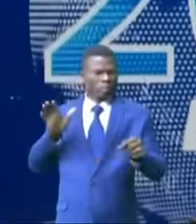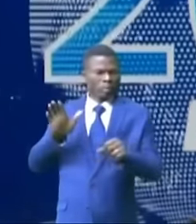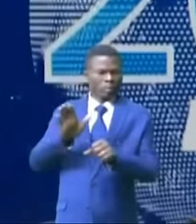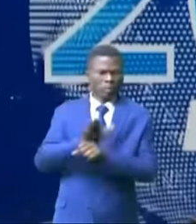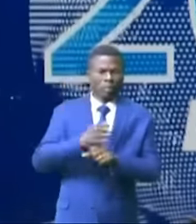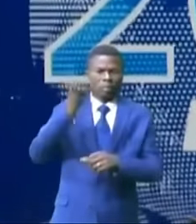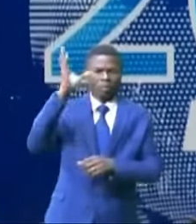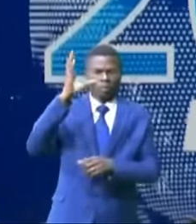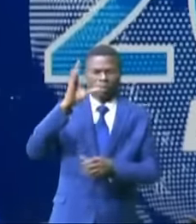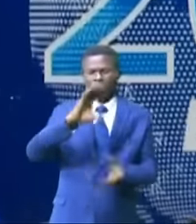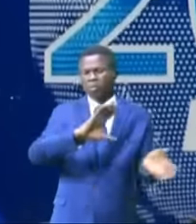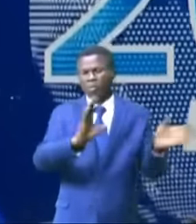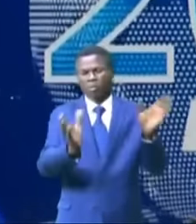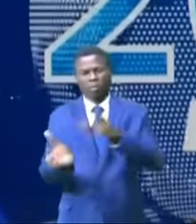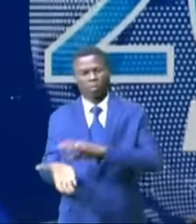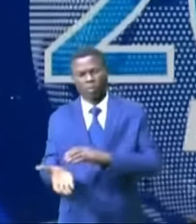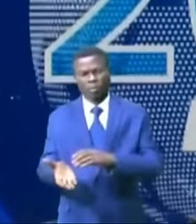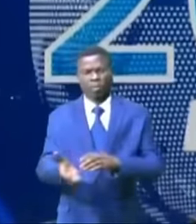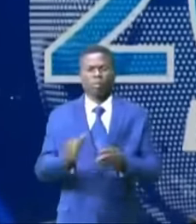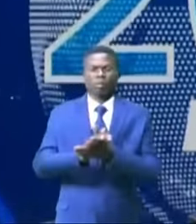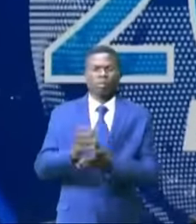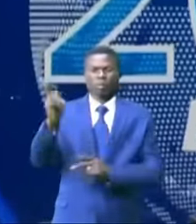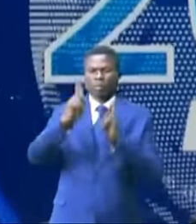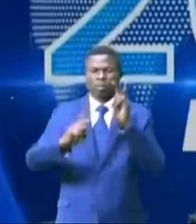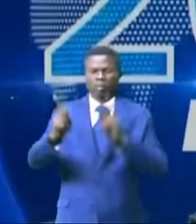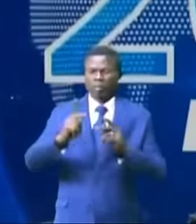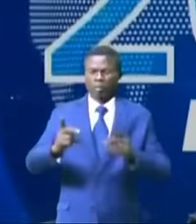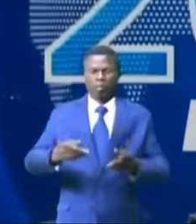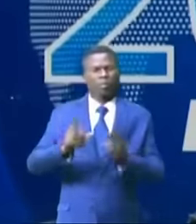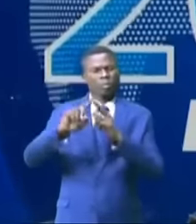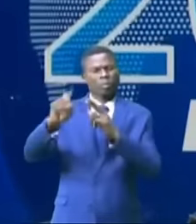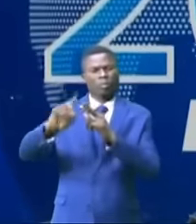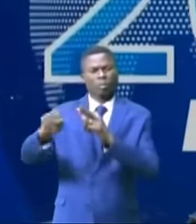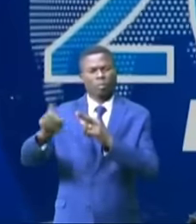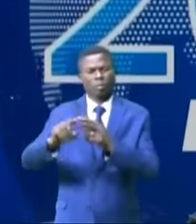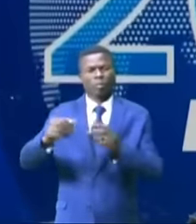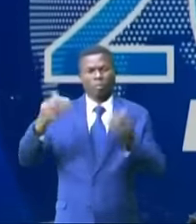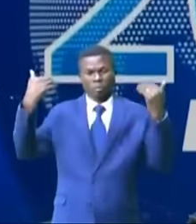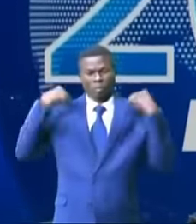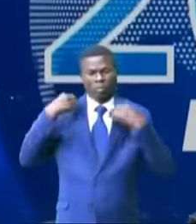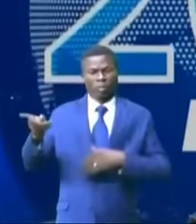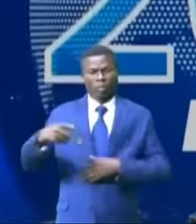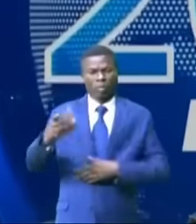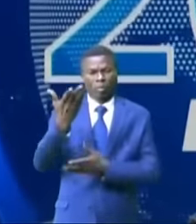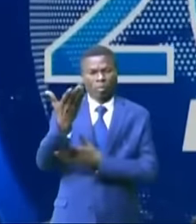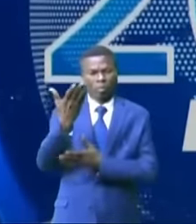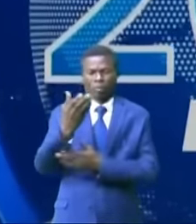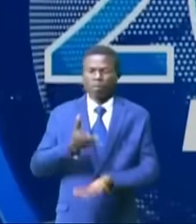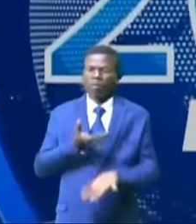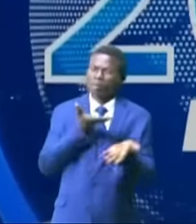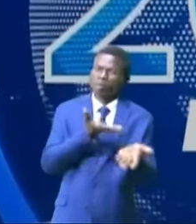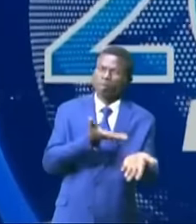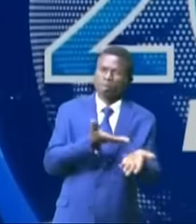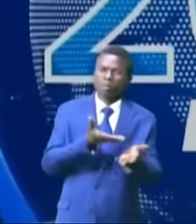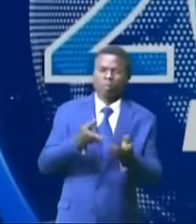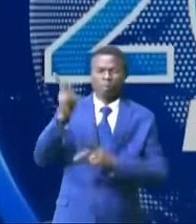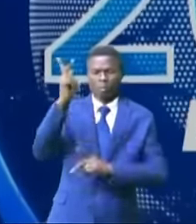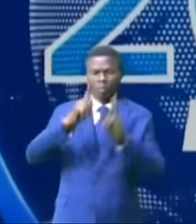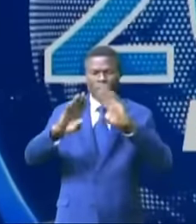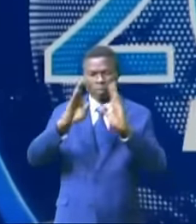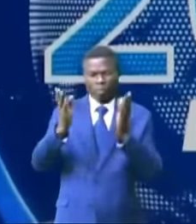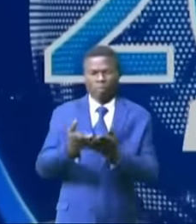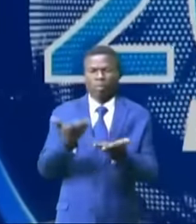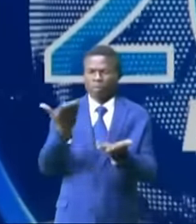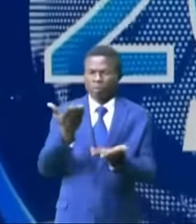des villages entiers sont immergés. Les populations sont désemparées. Le gouverneur lance un appel à la rescousse et les sinistrés attendent